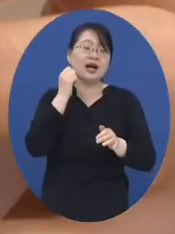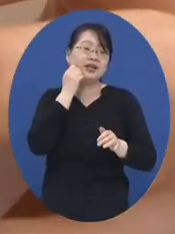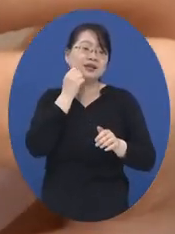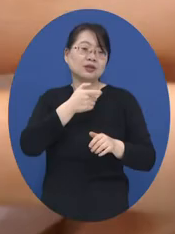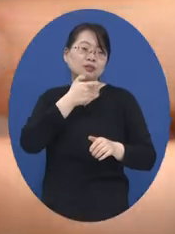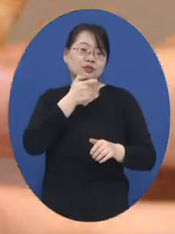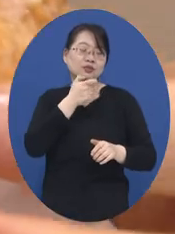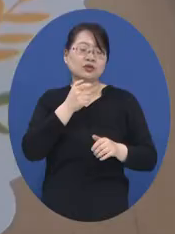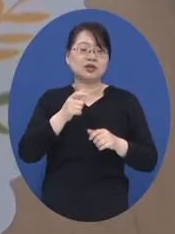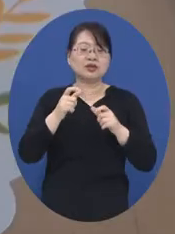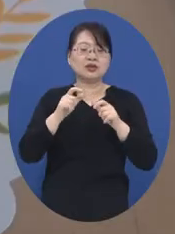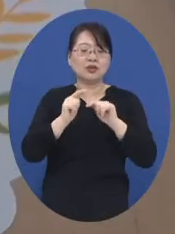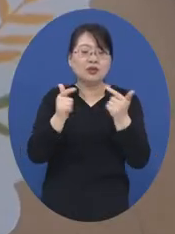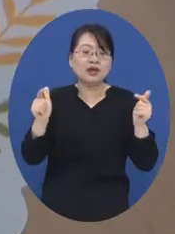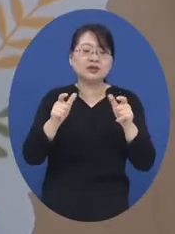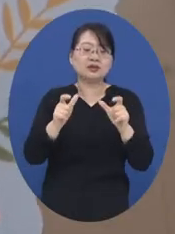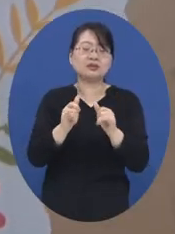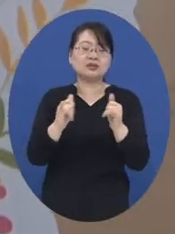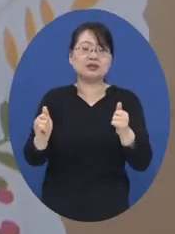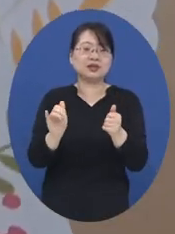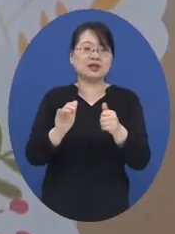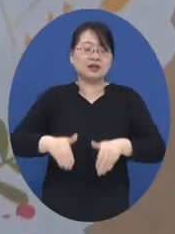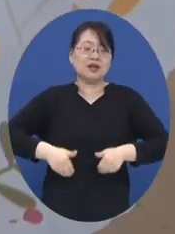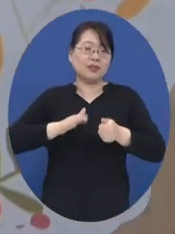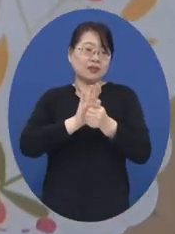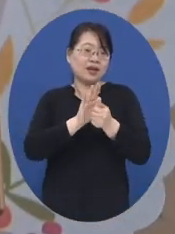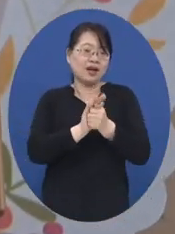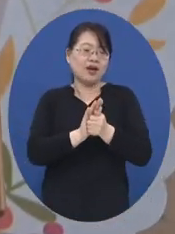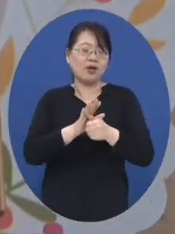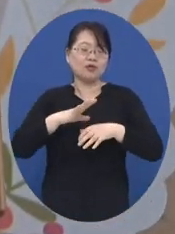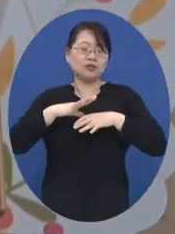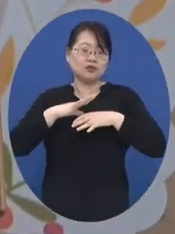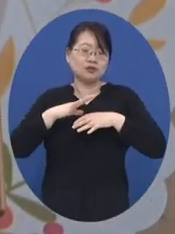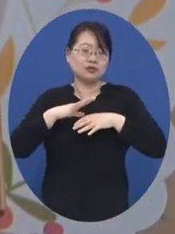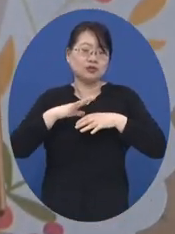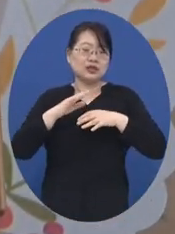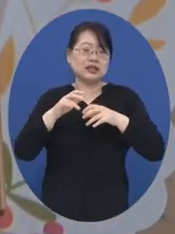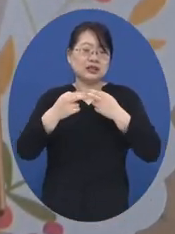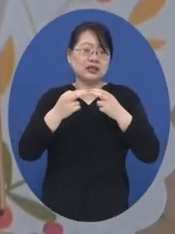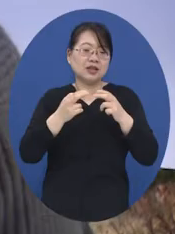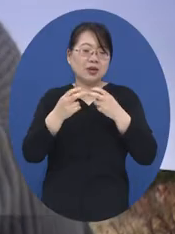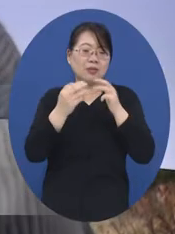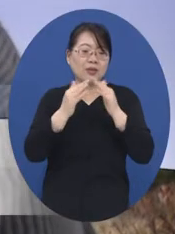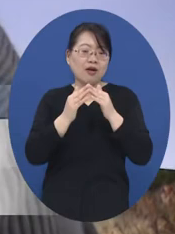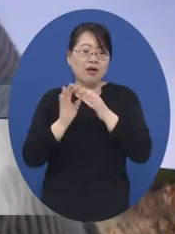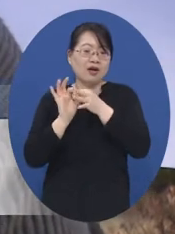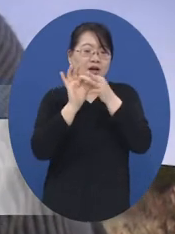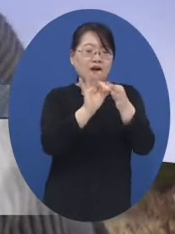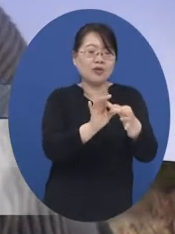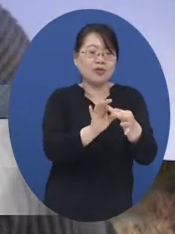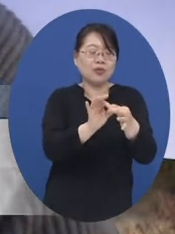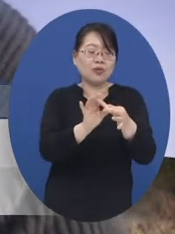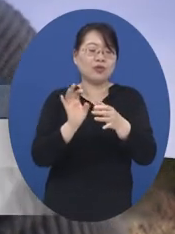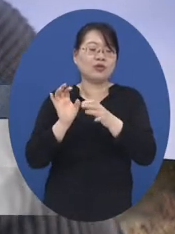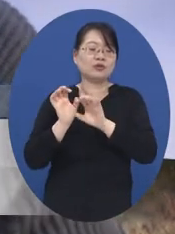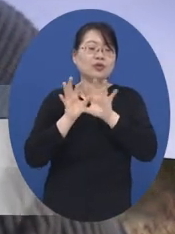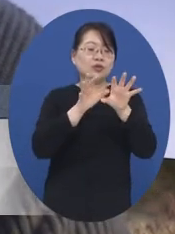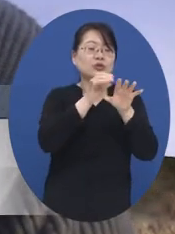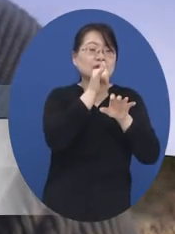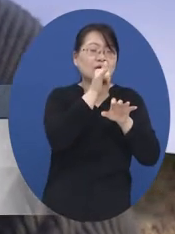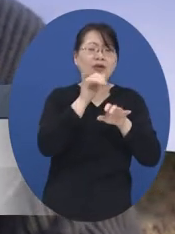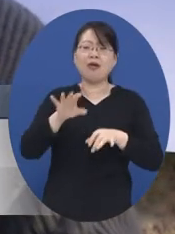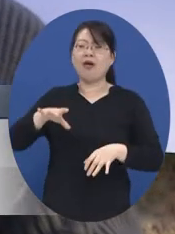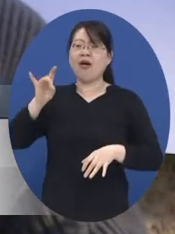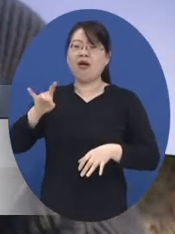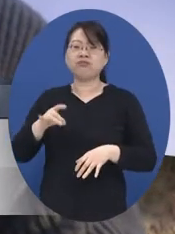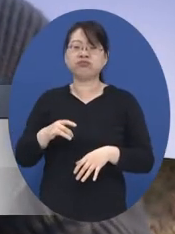등 시민들의 따뜻한 위로들은 도의료원 지역 병원에 쇄도하고 있습니다. 더군다나 이제 처음에는 이런 관심도